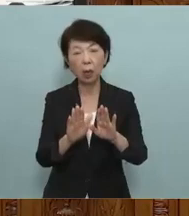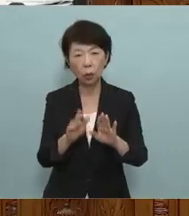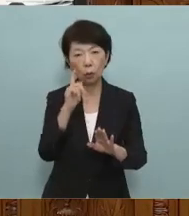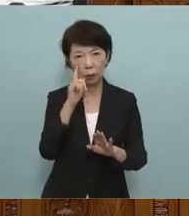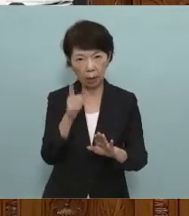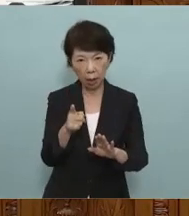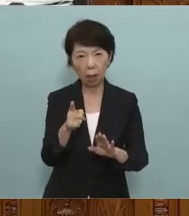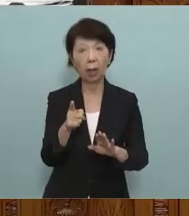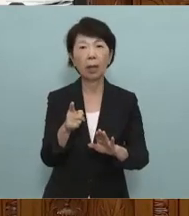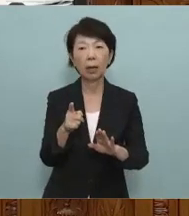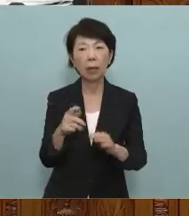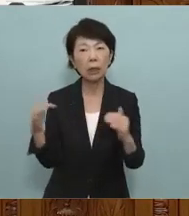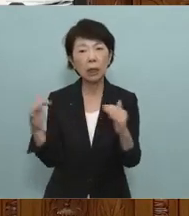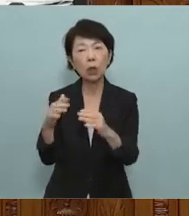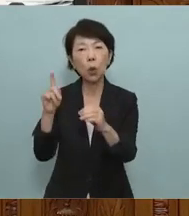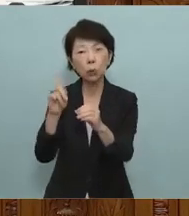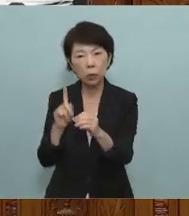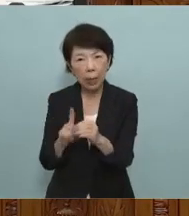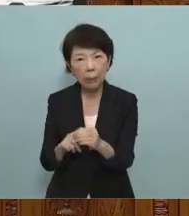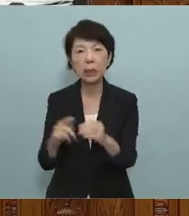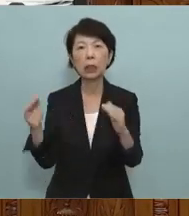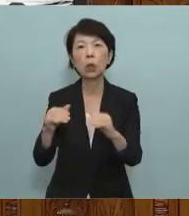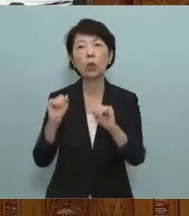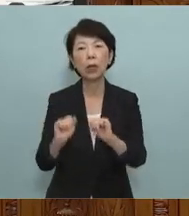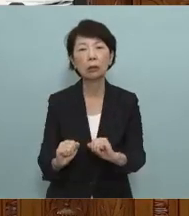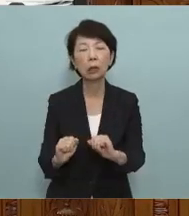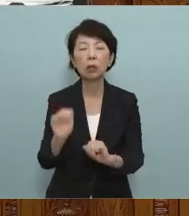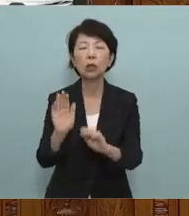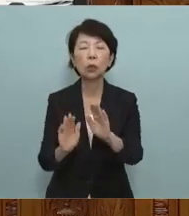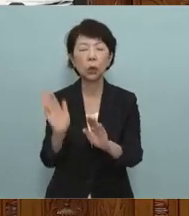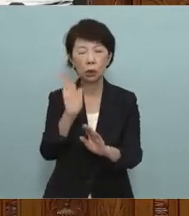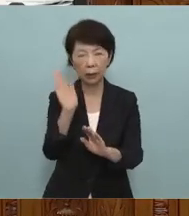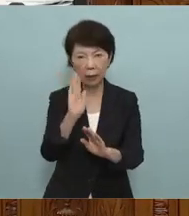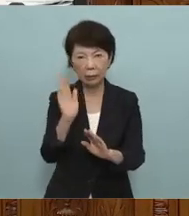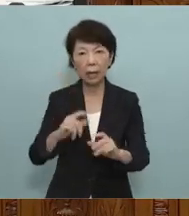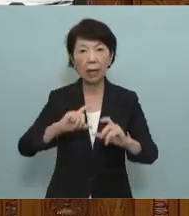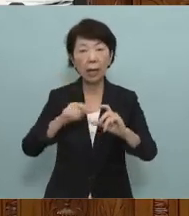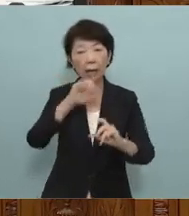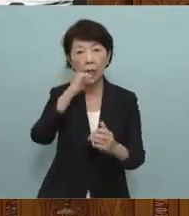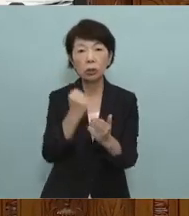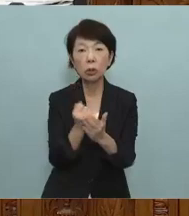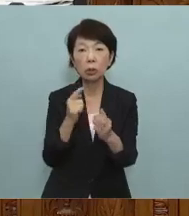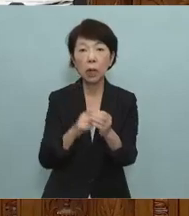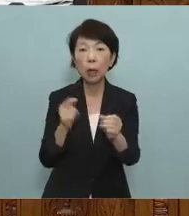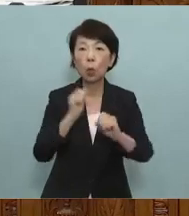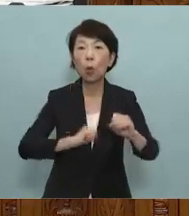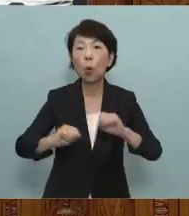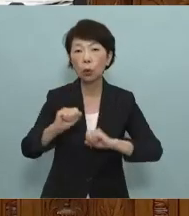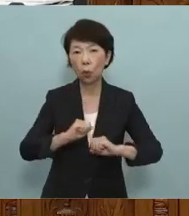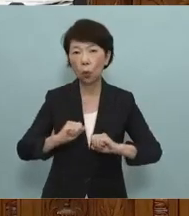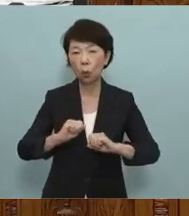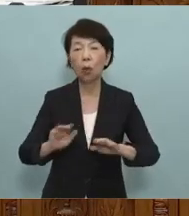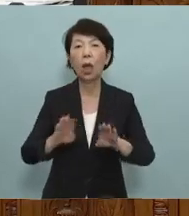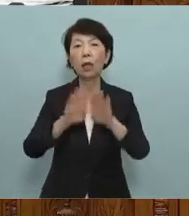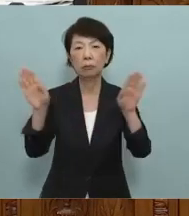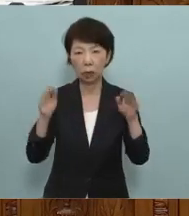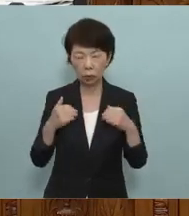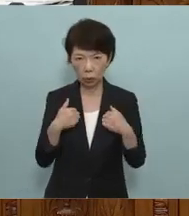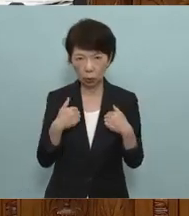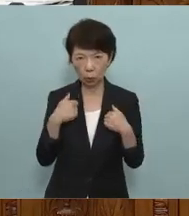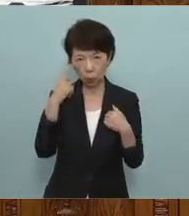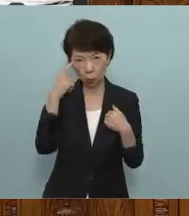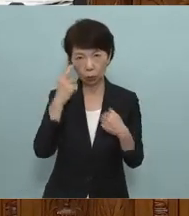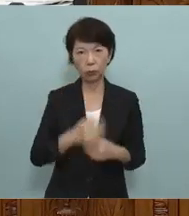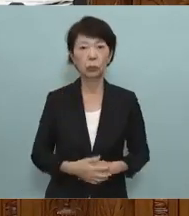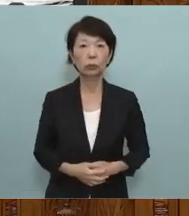れば、議論のための議論でなく、改革実現に向けた行動を開始すべき時を迎えていると